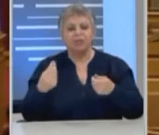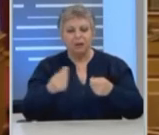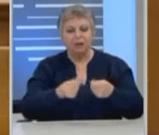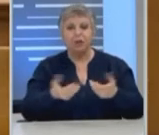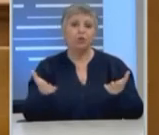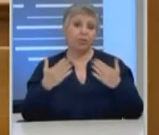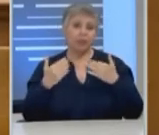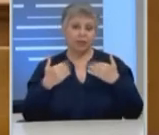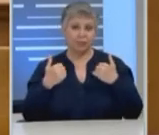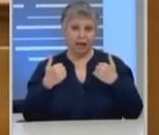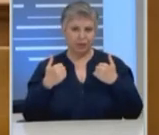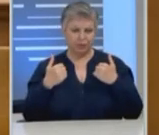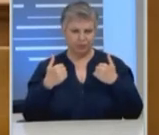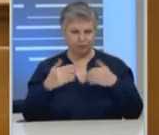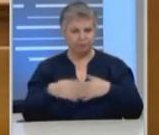Αλλά